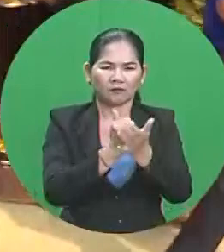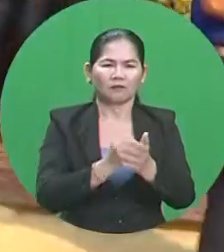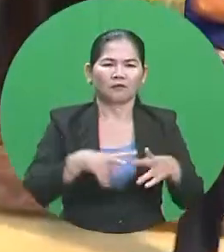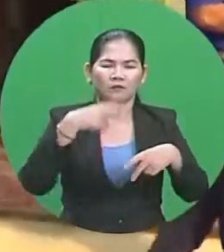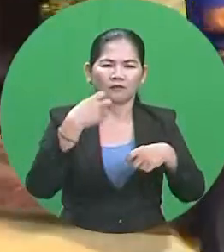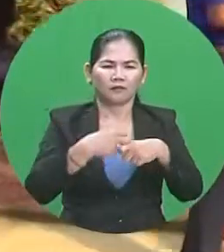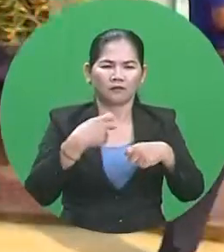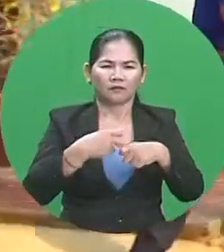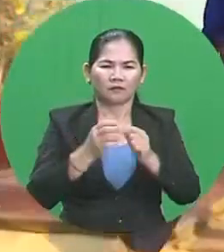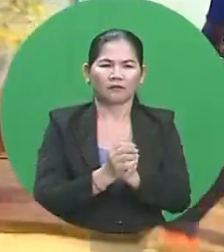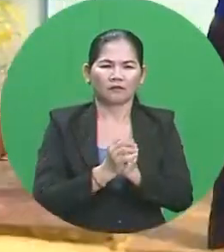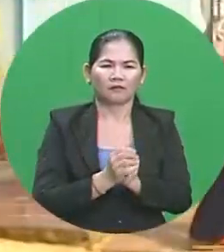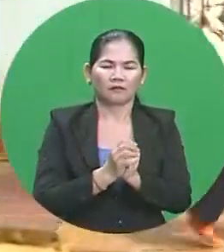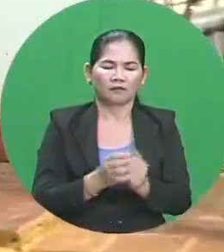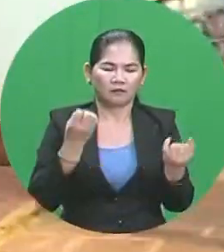ក្នុងការជួយសម្រាលដល់ការលំបាករបស់ខ្លួន